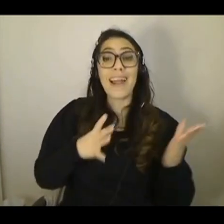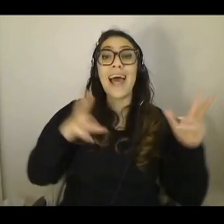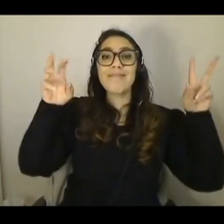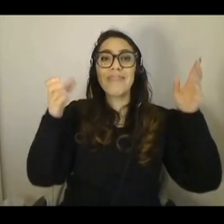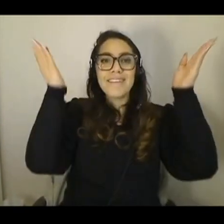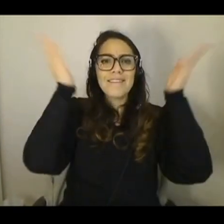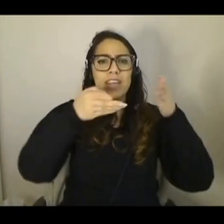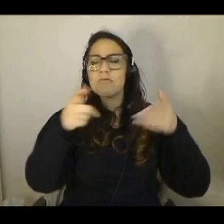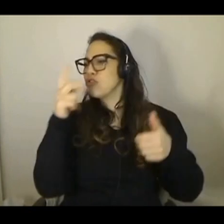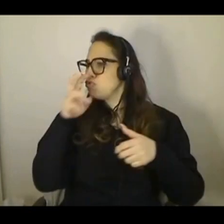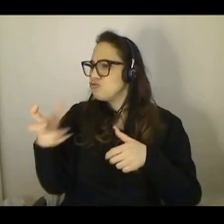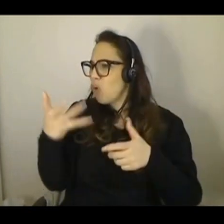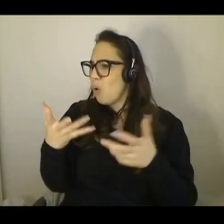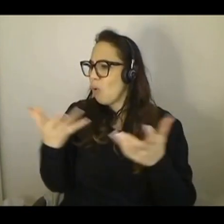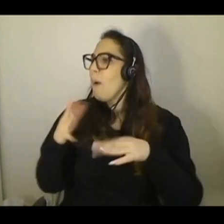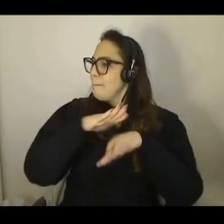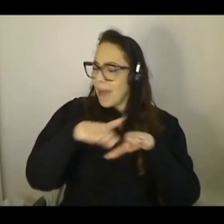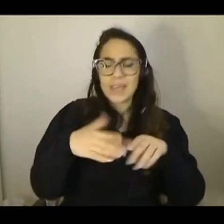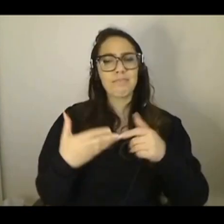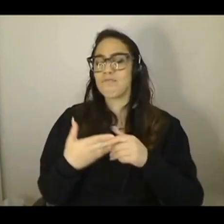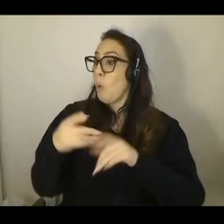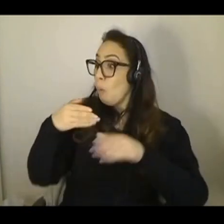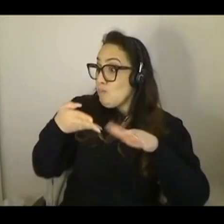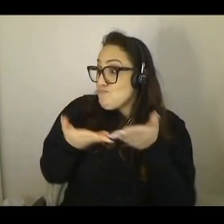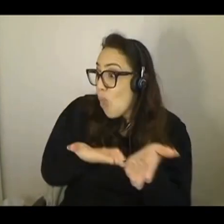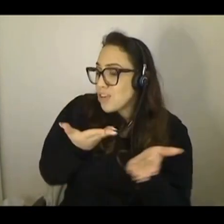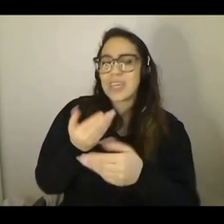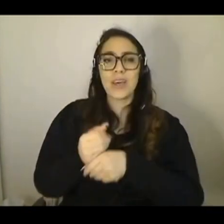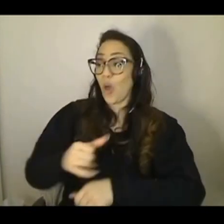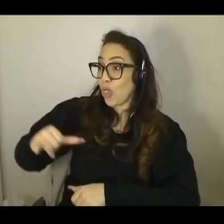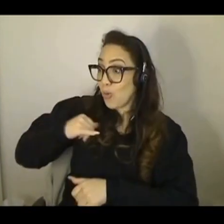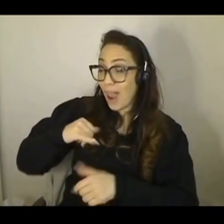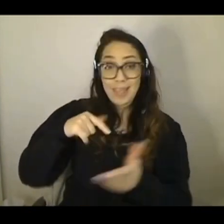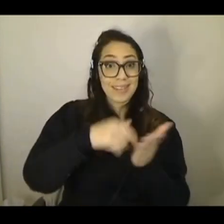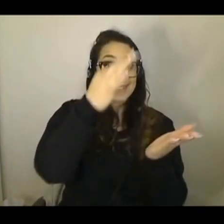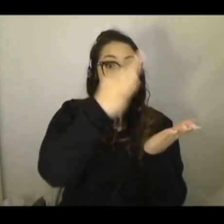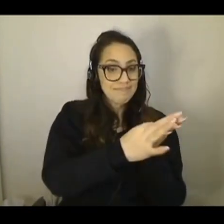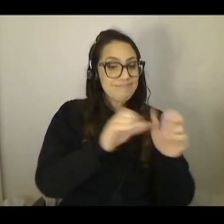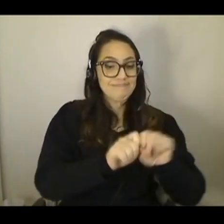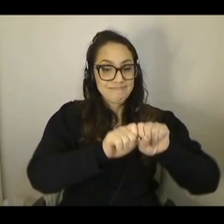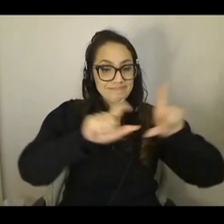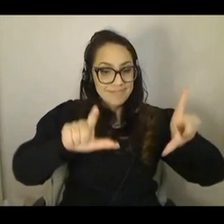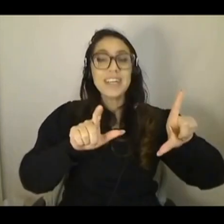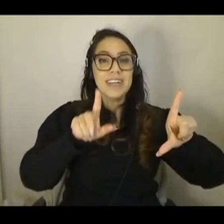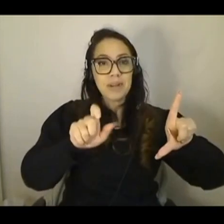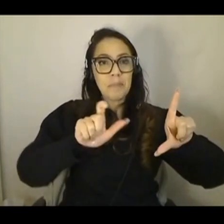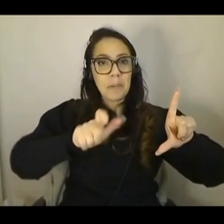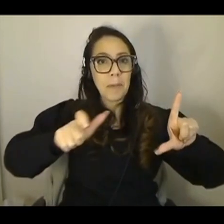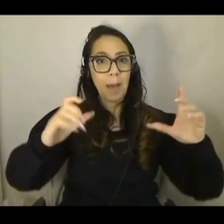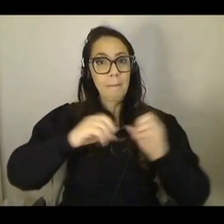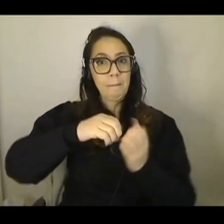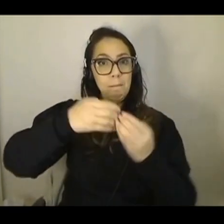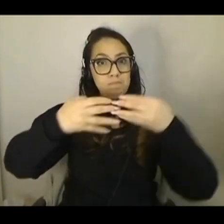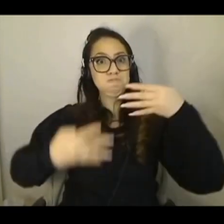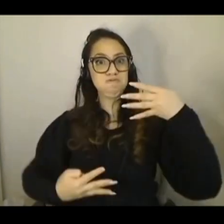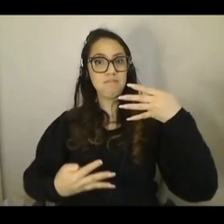un parking, vous avez envie de choisir une boulangerie, choisir un toilette, vous avez plusieurs filtres sur l'application. Et on accélère au fur et à mesure. Enfin, moi, vous savez, mon